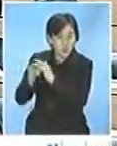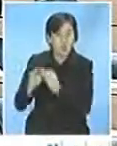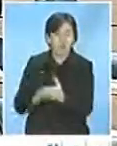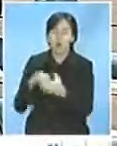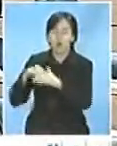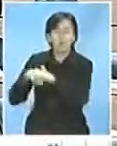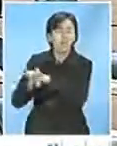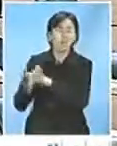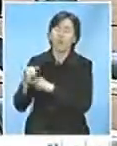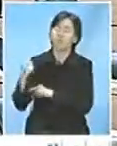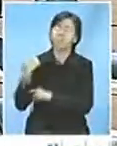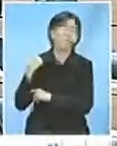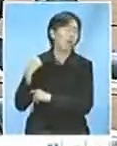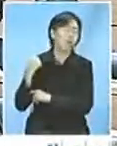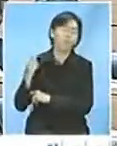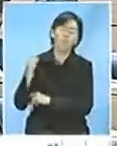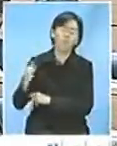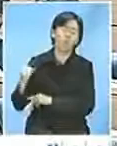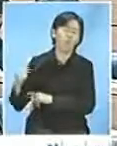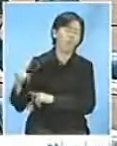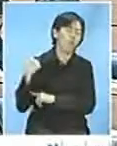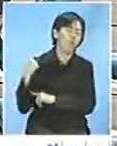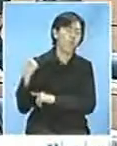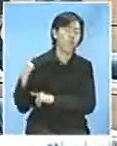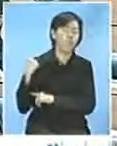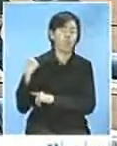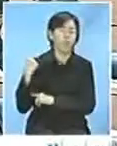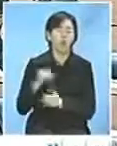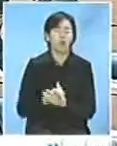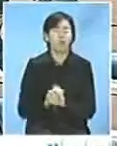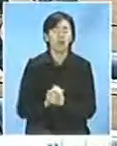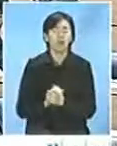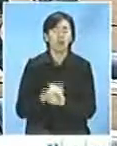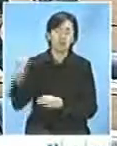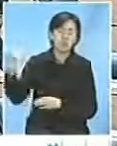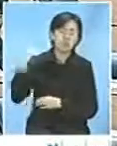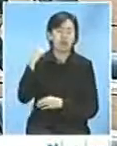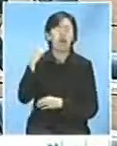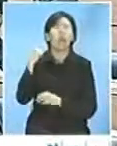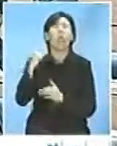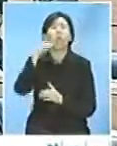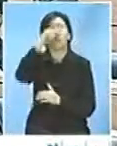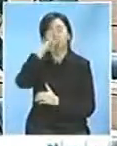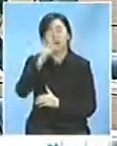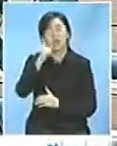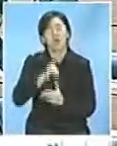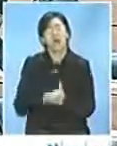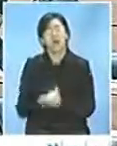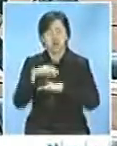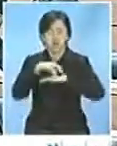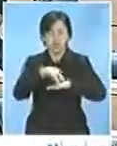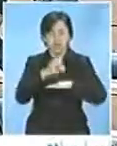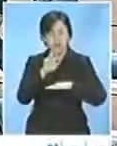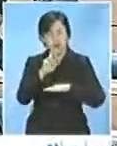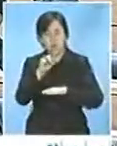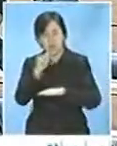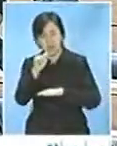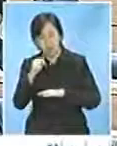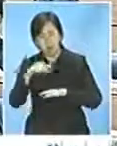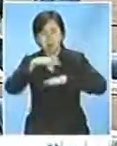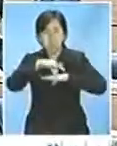ำนาจเหนือรัฐไทยเขามีอำนาจเหนือสังคมไทยก็แต่งตั้งรัฐมนตรีคนไหนก็